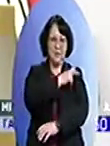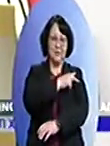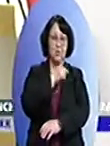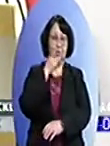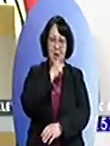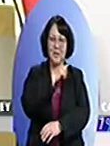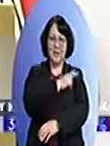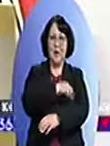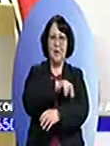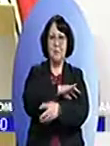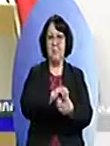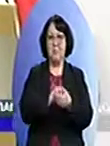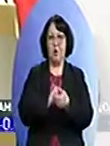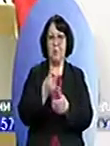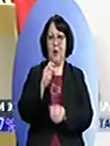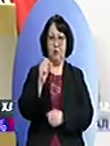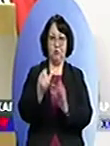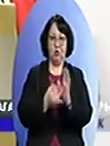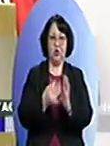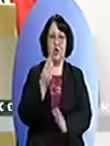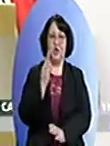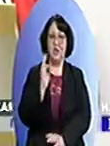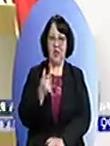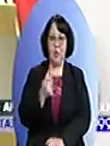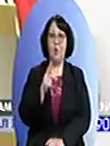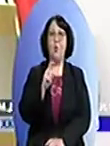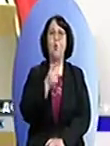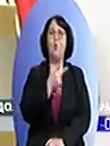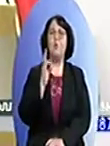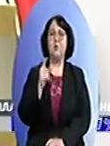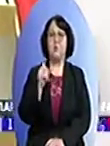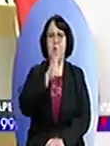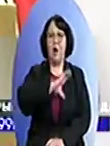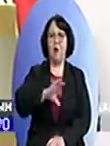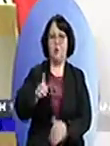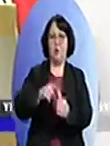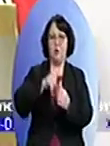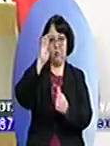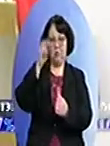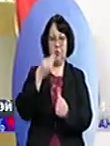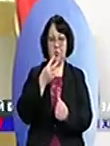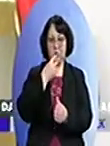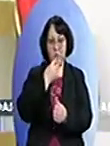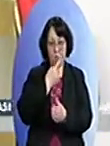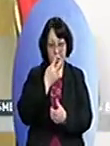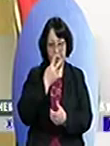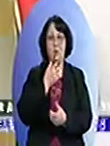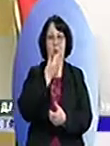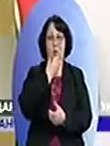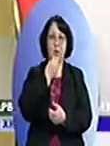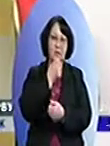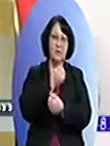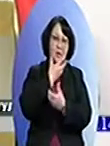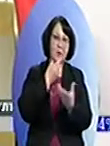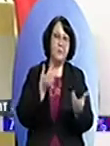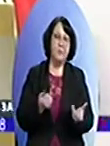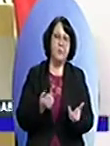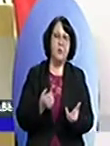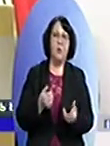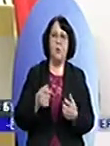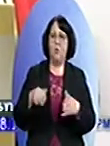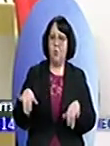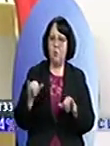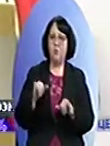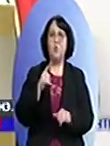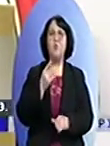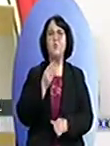оны шилдэг хүмүүлийн байгууллагаар өргөмжлөснөйг миний бид дуртагд таатай байна. Энэ бол хоёр орны хүмүүлийн салбарын хамтын ажиллагаа